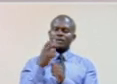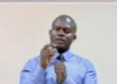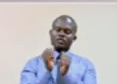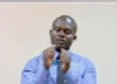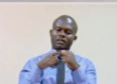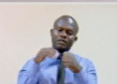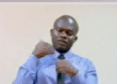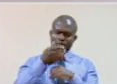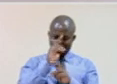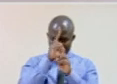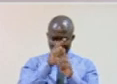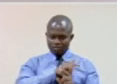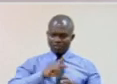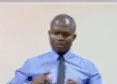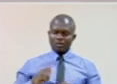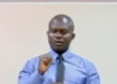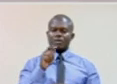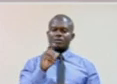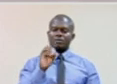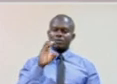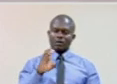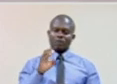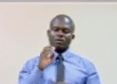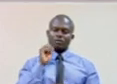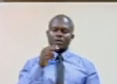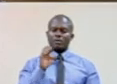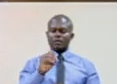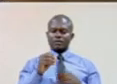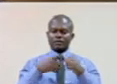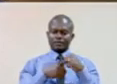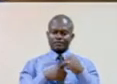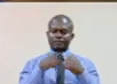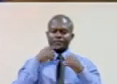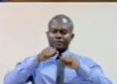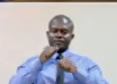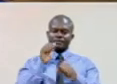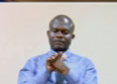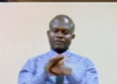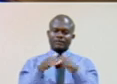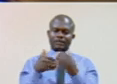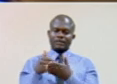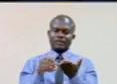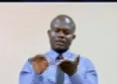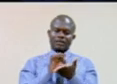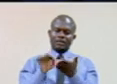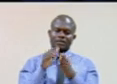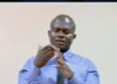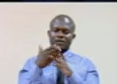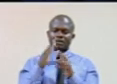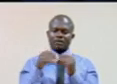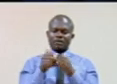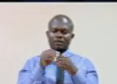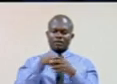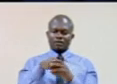y'uruzinduko rwa nyiricyubahiro umwami wa Maroc Mohamed wa gatandatu. Hari amasezerano menshi y'ubutwererane yasinywe hagati